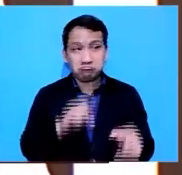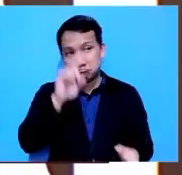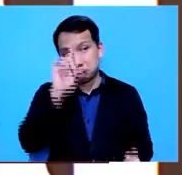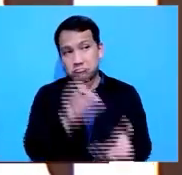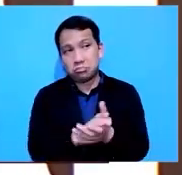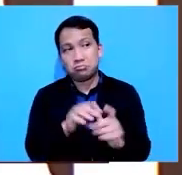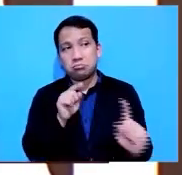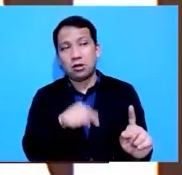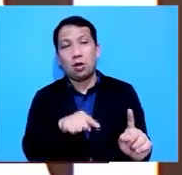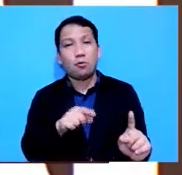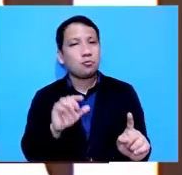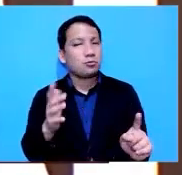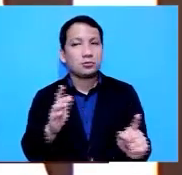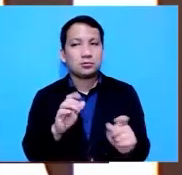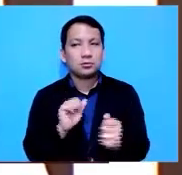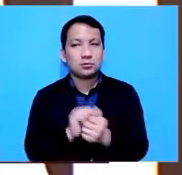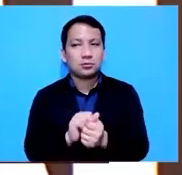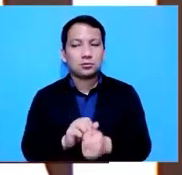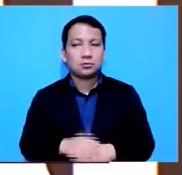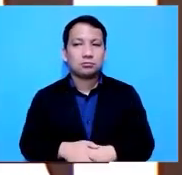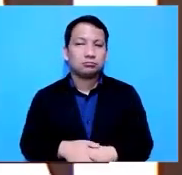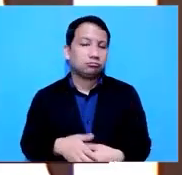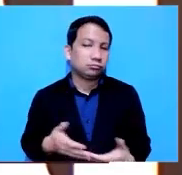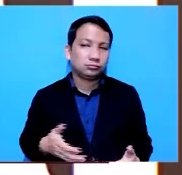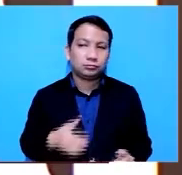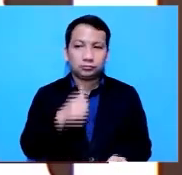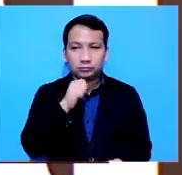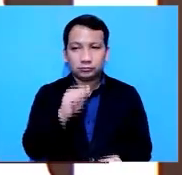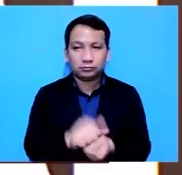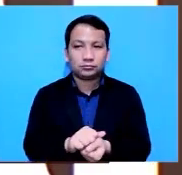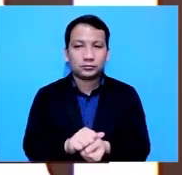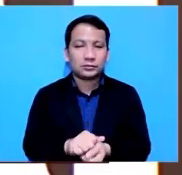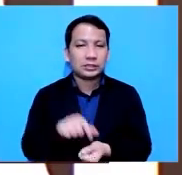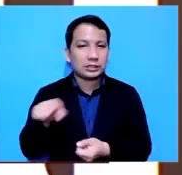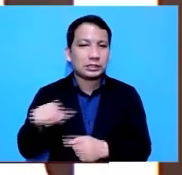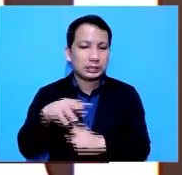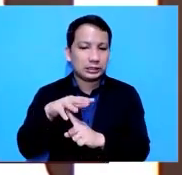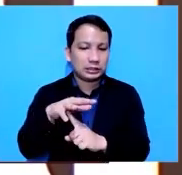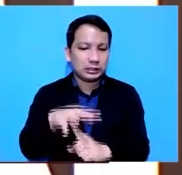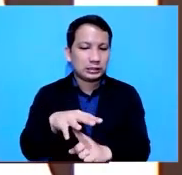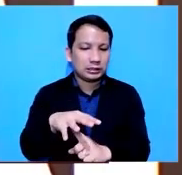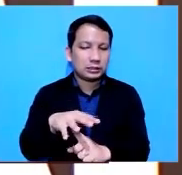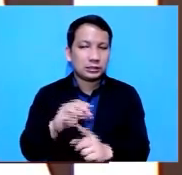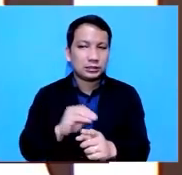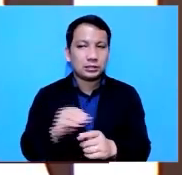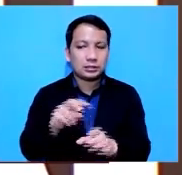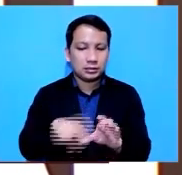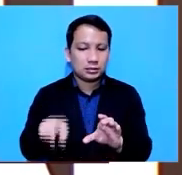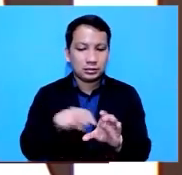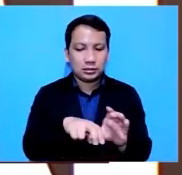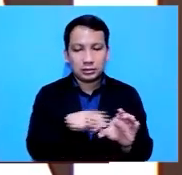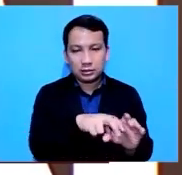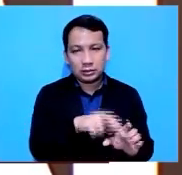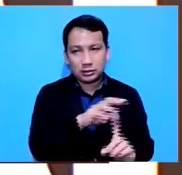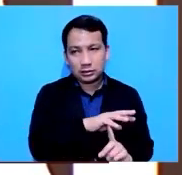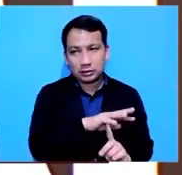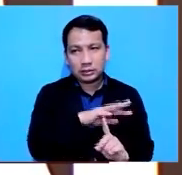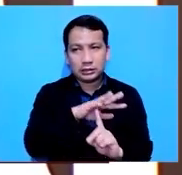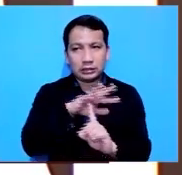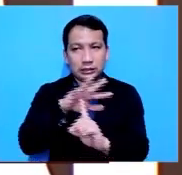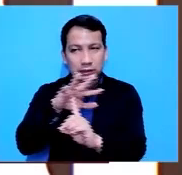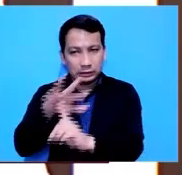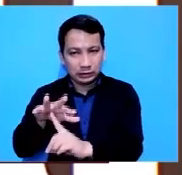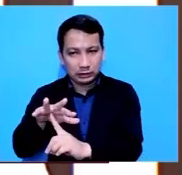meron siyang kinalaman. Kasi chopper niya mismo ang ginamit na sinakyan ng mga